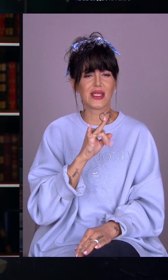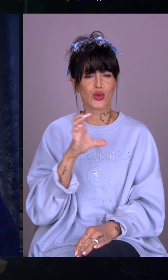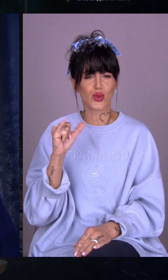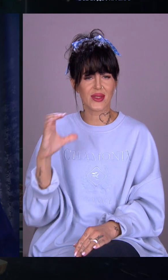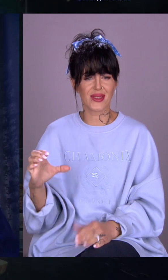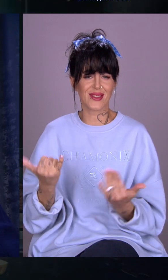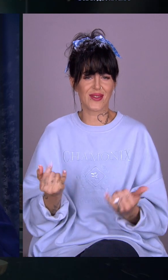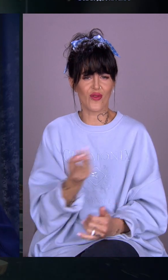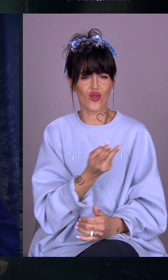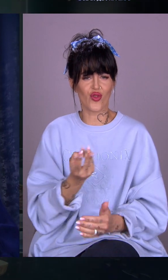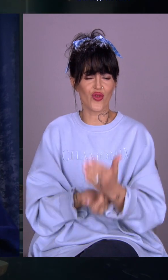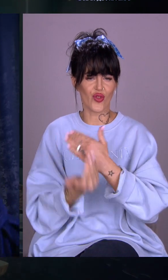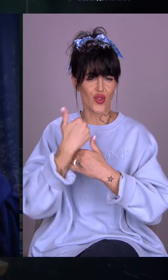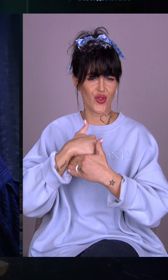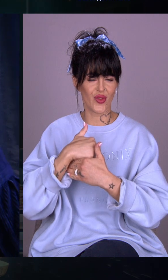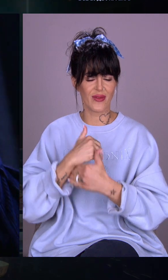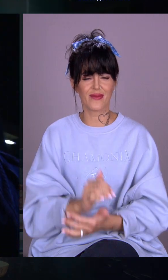гостять.